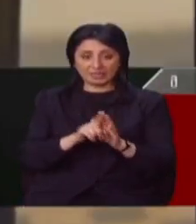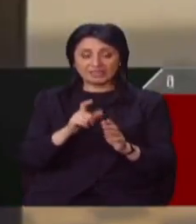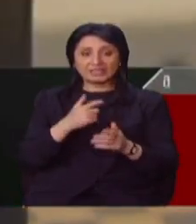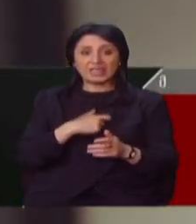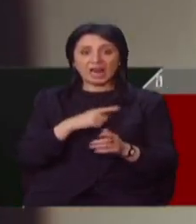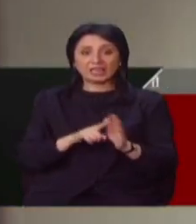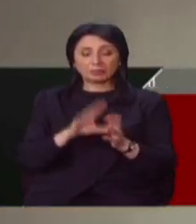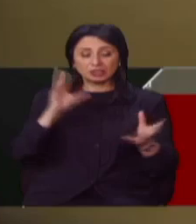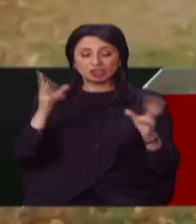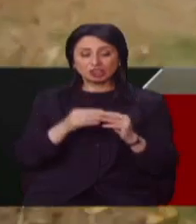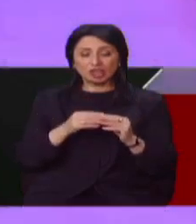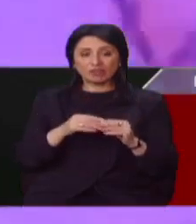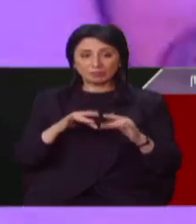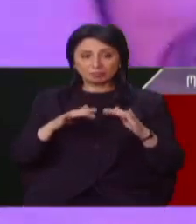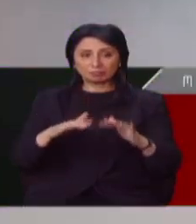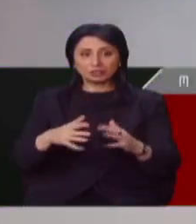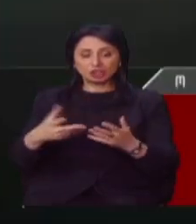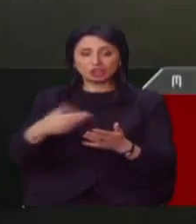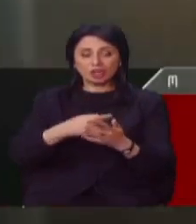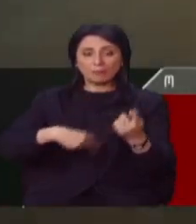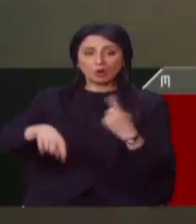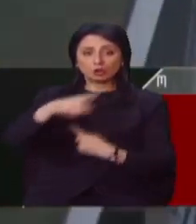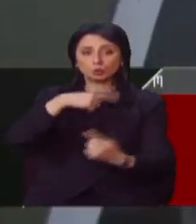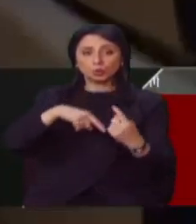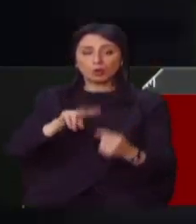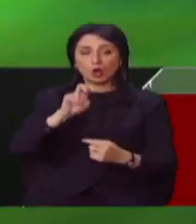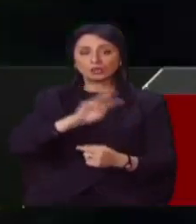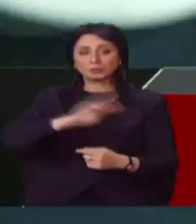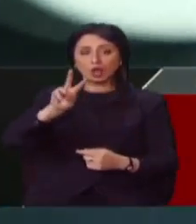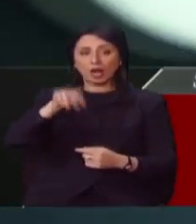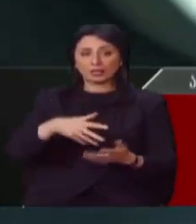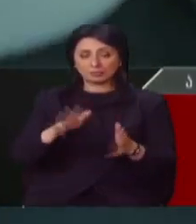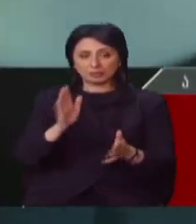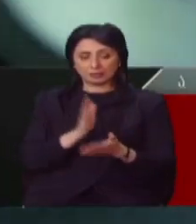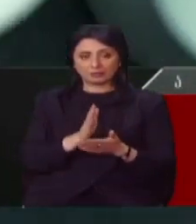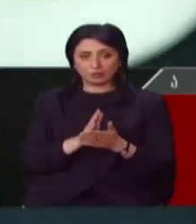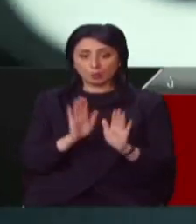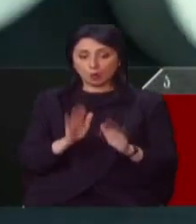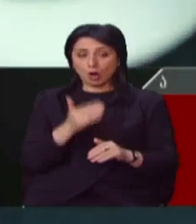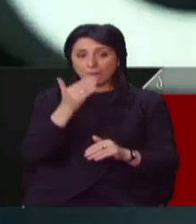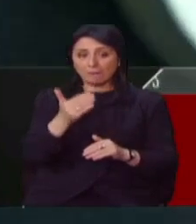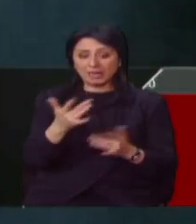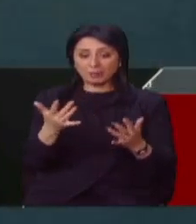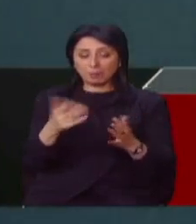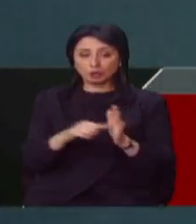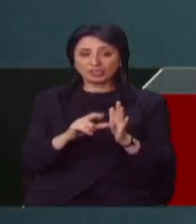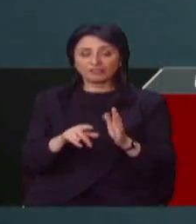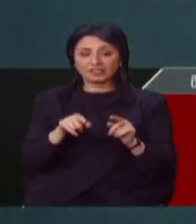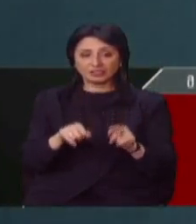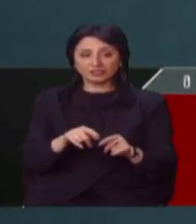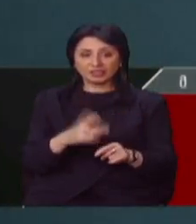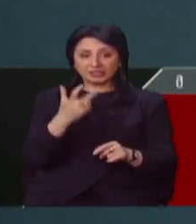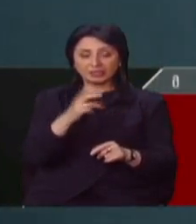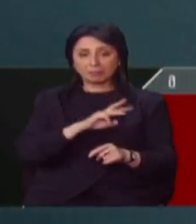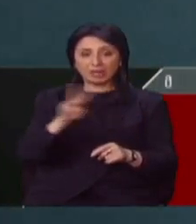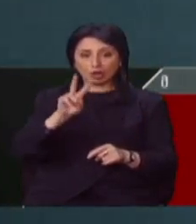სტარტაპების მიერ ჯამურად დაგენერირებული შემოსავლის მოცულობა კი 200 მილიონ ლარს შეადგენს, ხოლო მათ მიერ მოზიდული ინვესტიციები